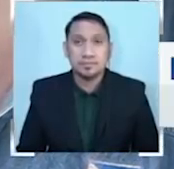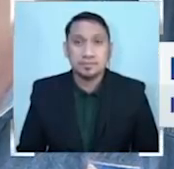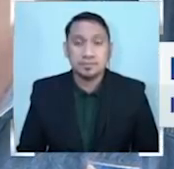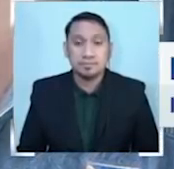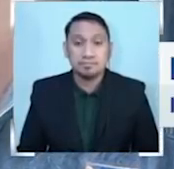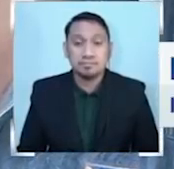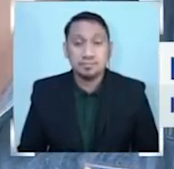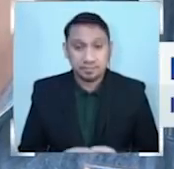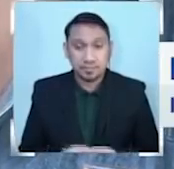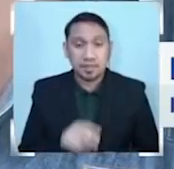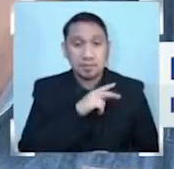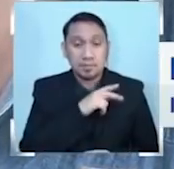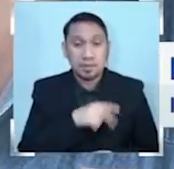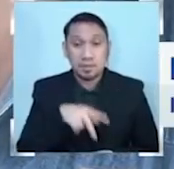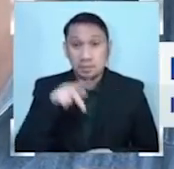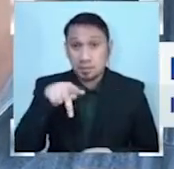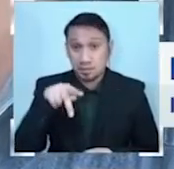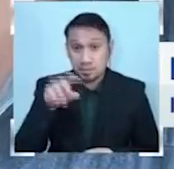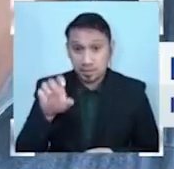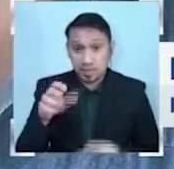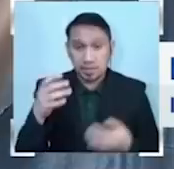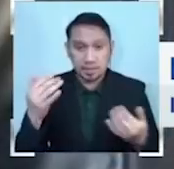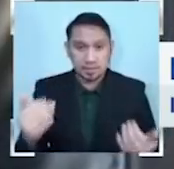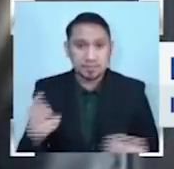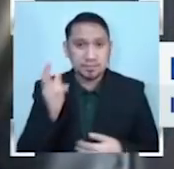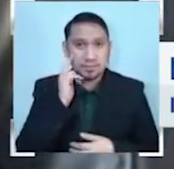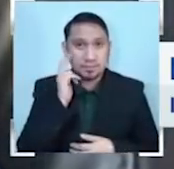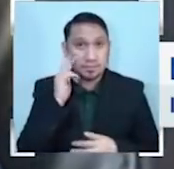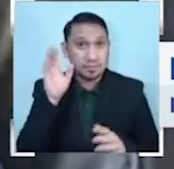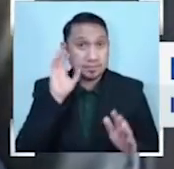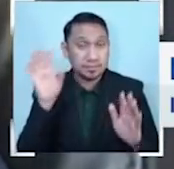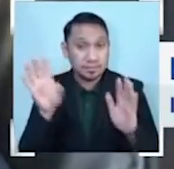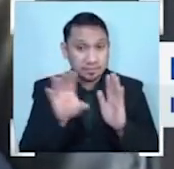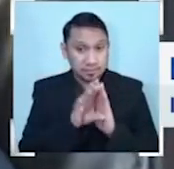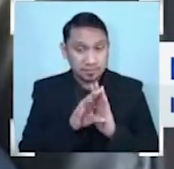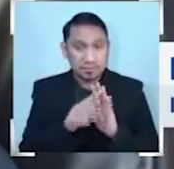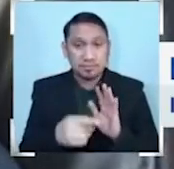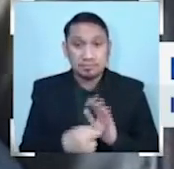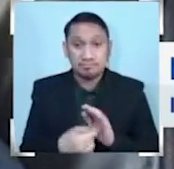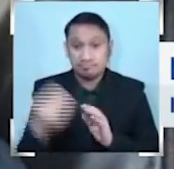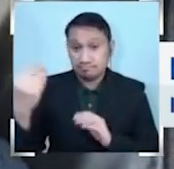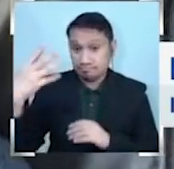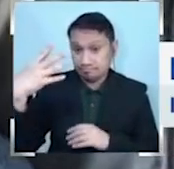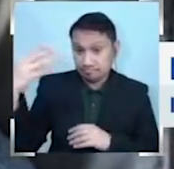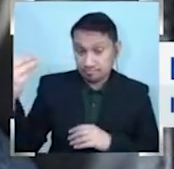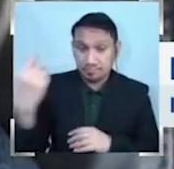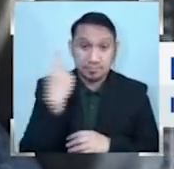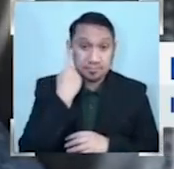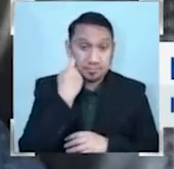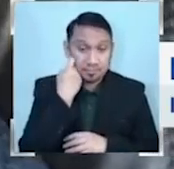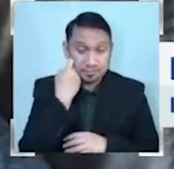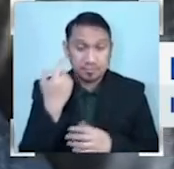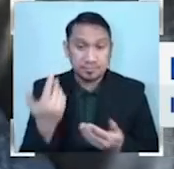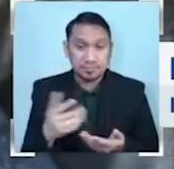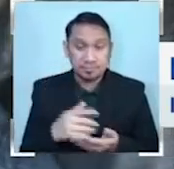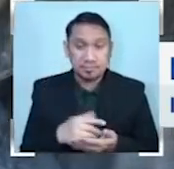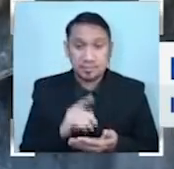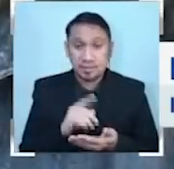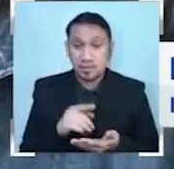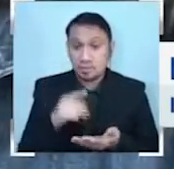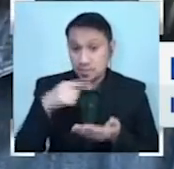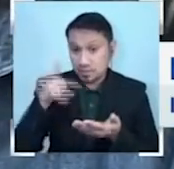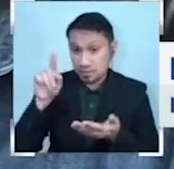Naka-personal protective equipment si Pangulong Duterte sa litratong ito, nakuha raw nang siya magpa-routine check-up kaninang hapon sa Cardinal Santos Medical Center sa San